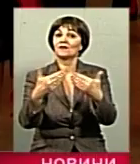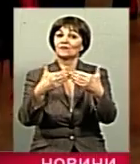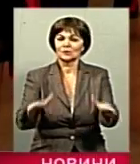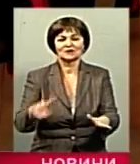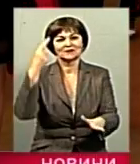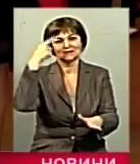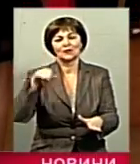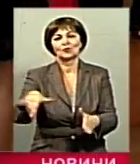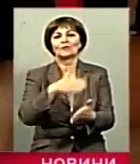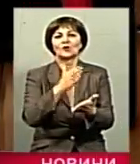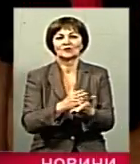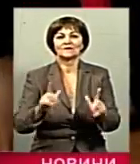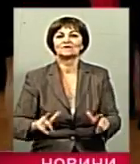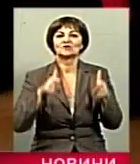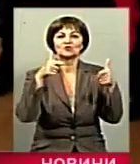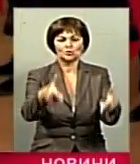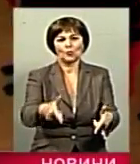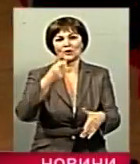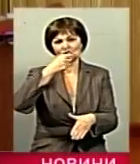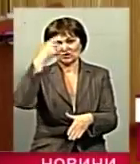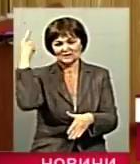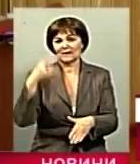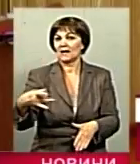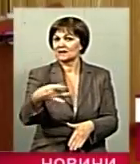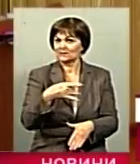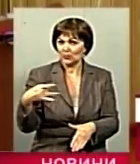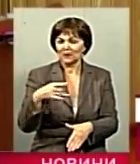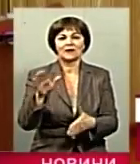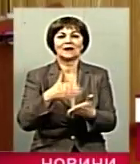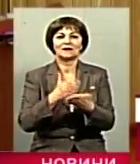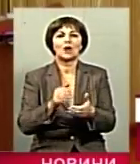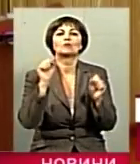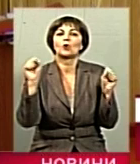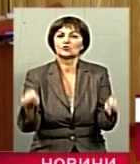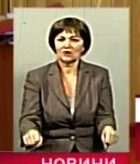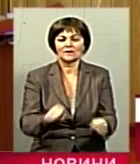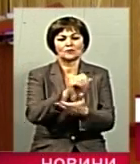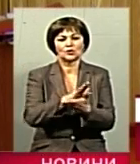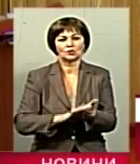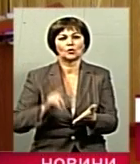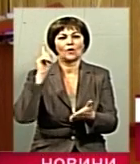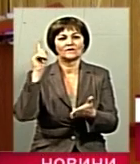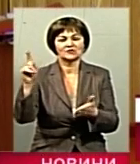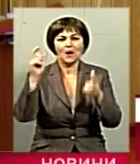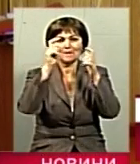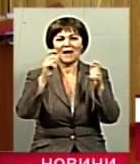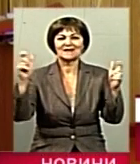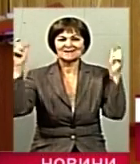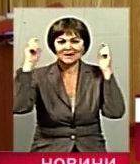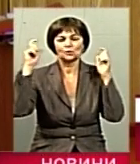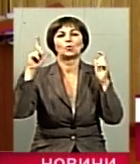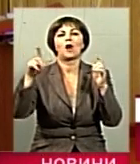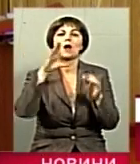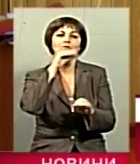мови матимуть шанси на вступ у вузи Чеської Республіки. Є можливості продовження навчання в магістратурі чеською мовою. Особливість в